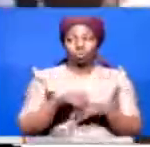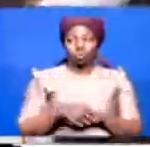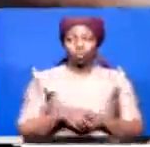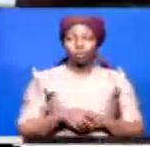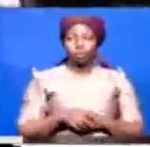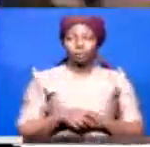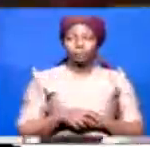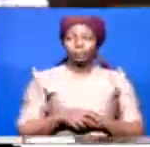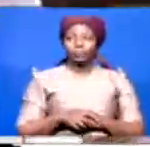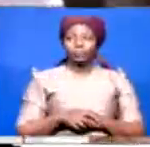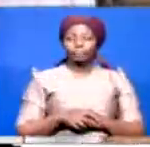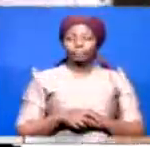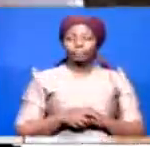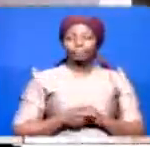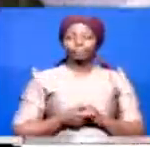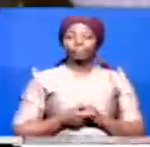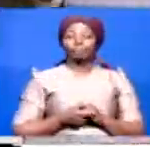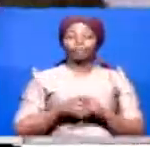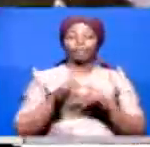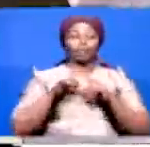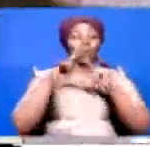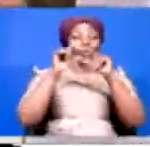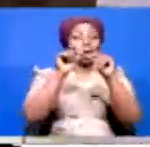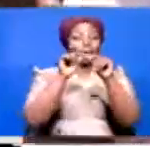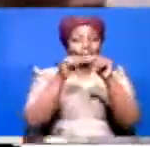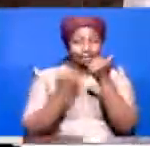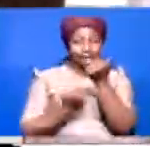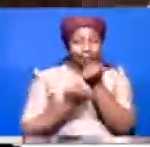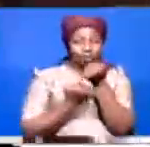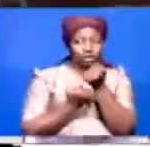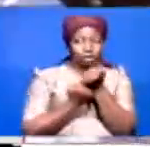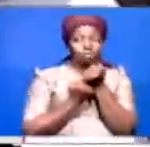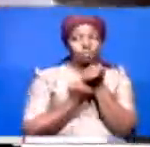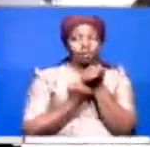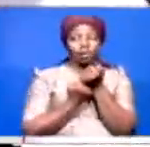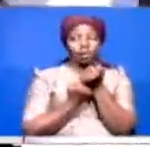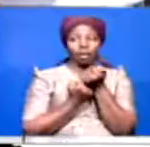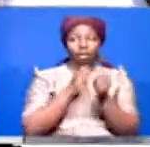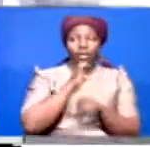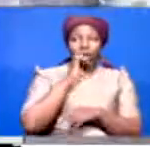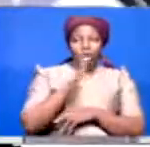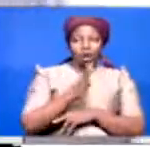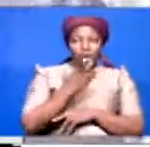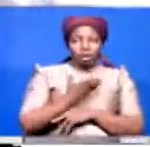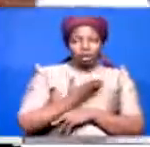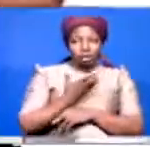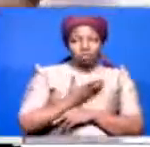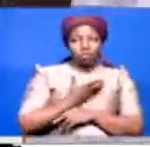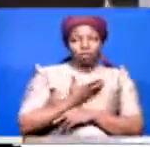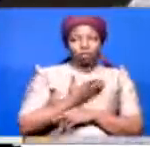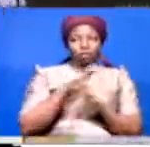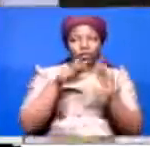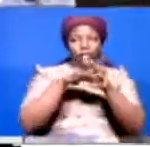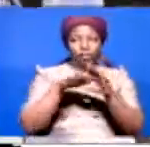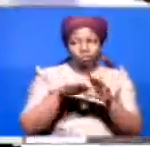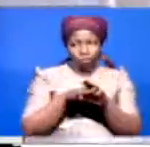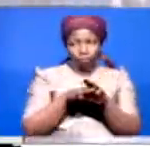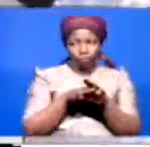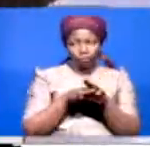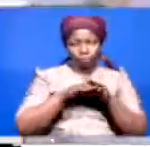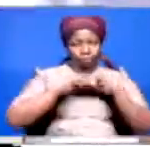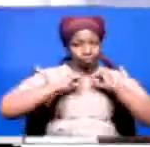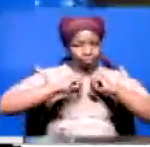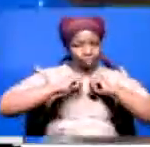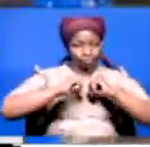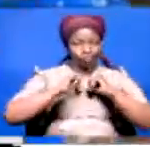continue. Matamshi aliyokaririwa na mwenyekiti wa baraza la wazee eneo la magharibi ya Kenya Philip Masinde,